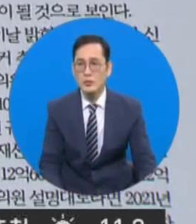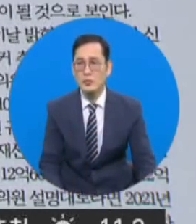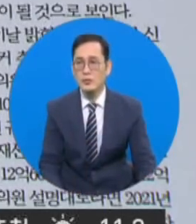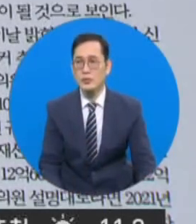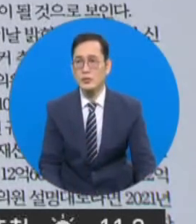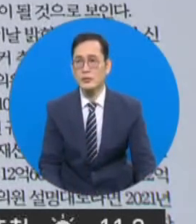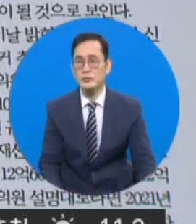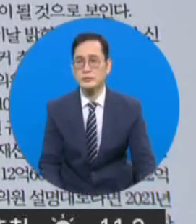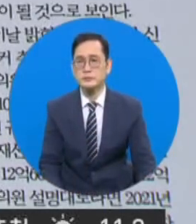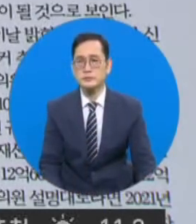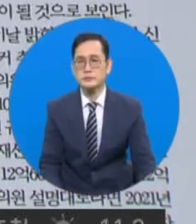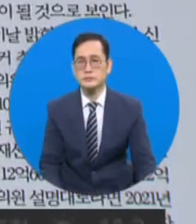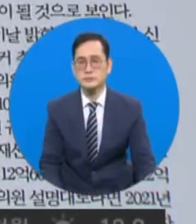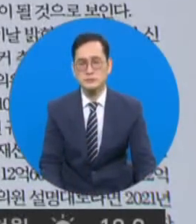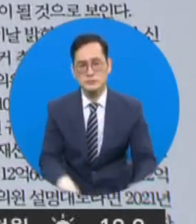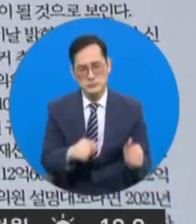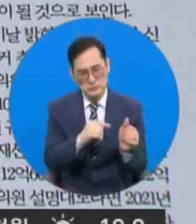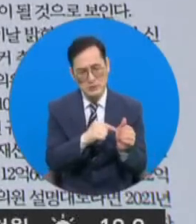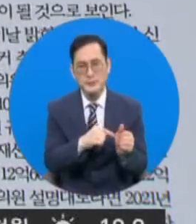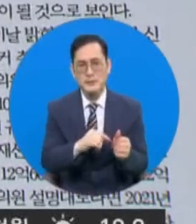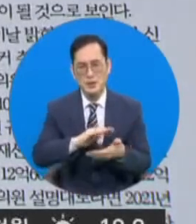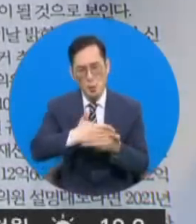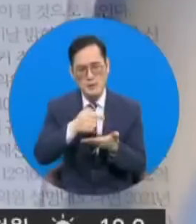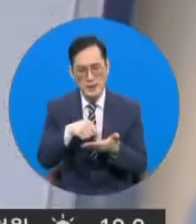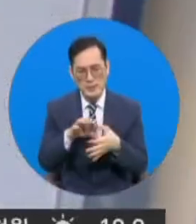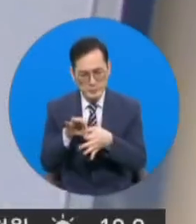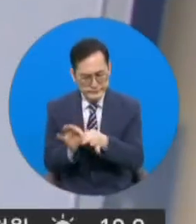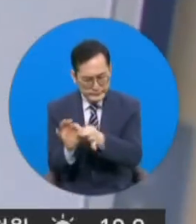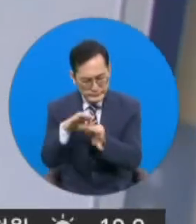검찰은 계좌 추적을 검토하고 있습니다